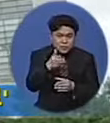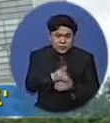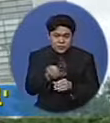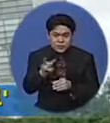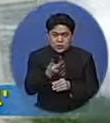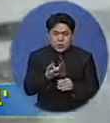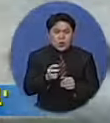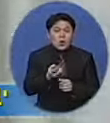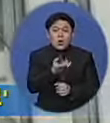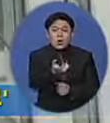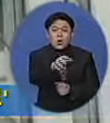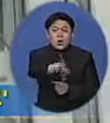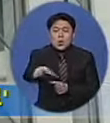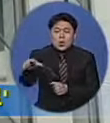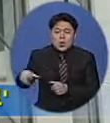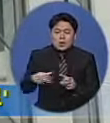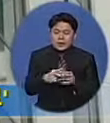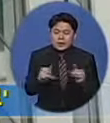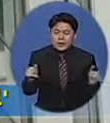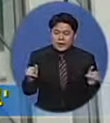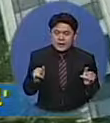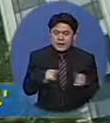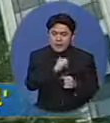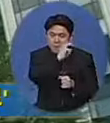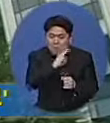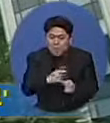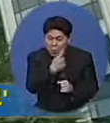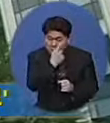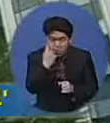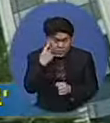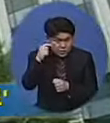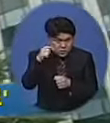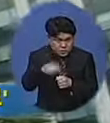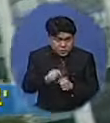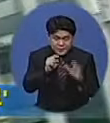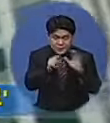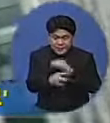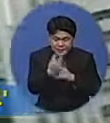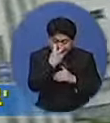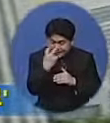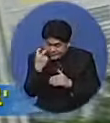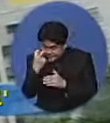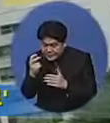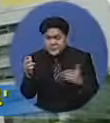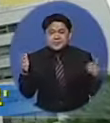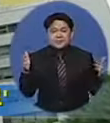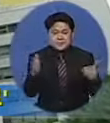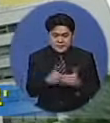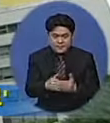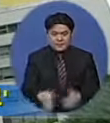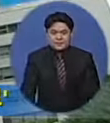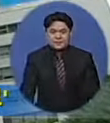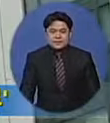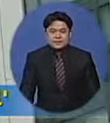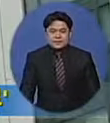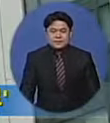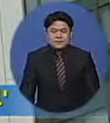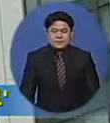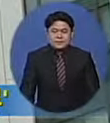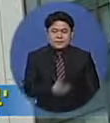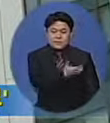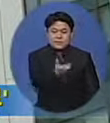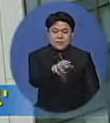이전 후보지에 대한 장애인 접근성을 확인하기 위한 1차 현장 조사를 완료한 것으로 알려졌습니다.